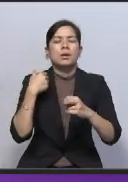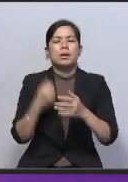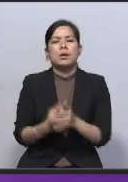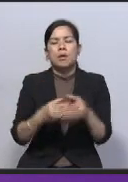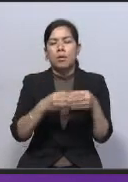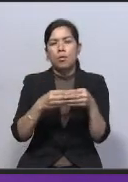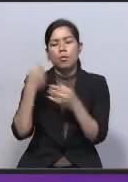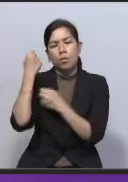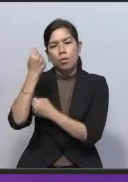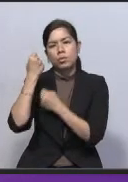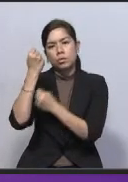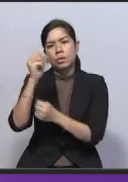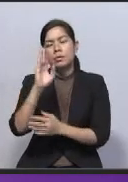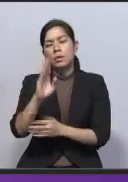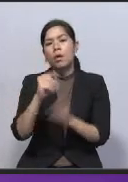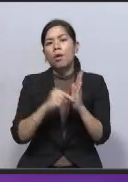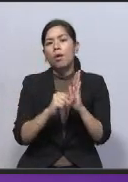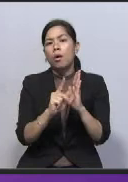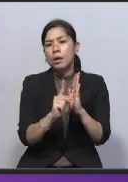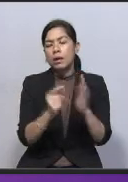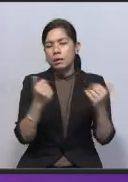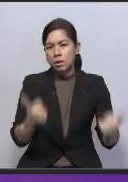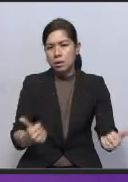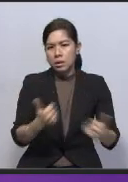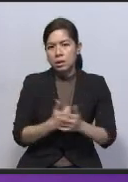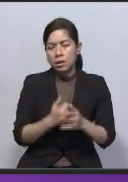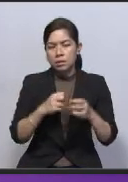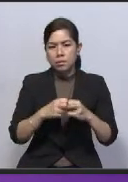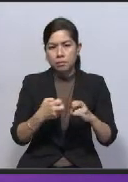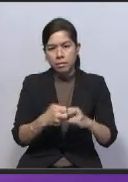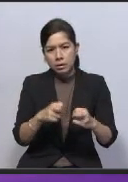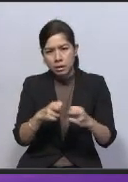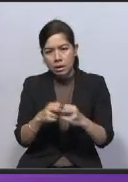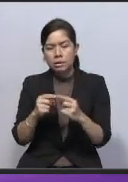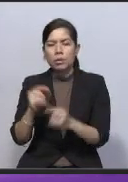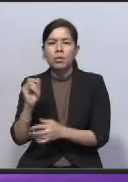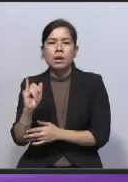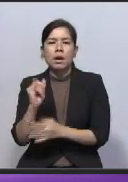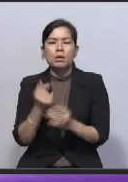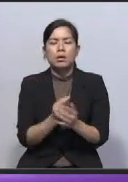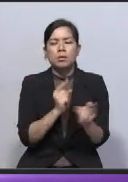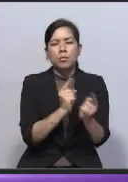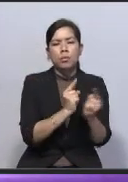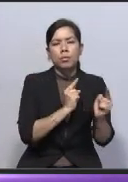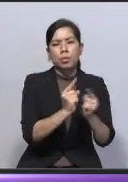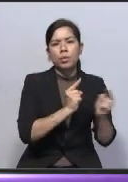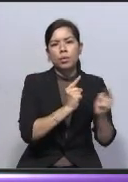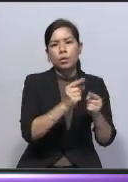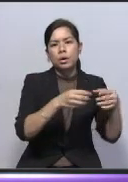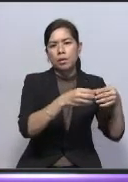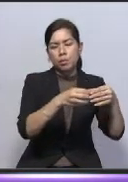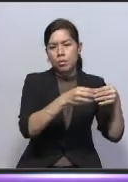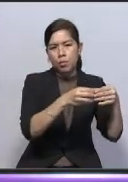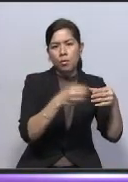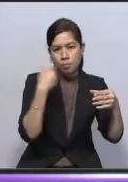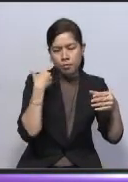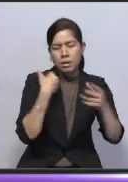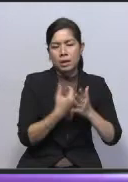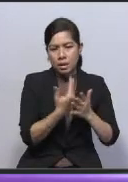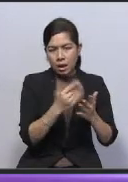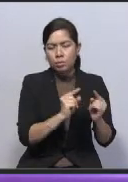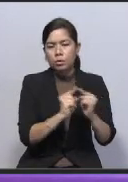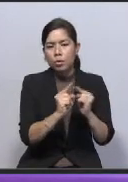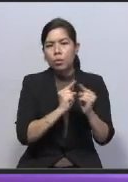ที่จังหวัดขอนแก่นขณะนี้ยังไม่มีเหตุการณ์รุนแรงใดๆโดยเจ้าหน้าที่ได้พูดคุยกับกลุ่มผู้ชุมนุมและควบคุมสถานการณ์ได้เป็นปก